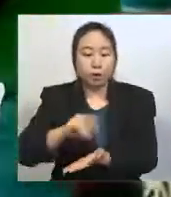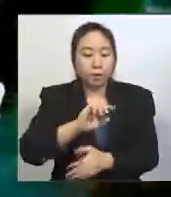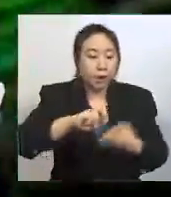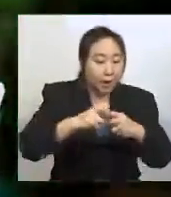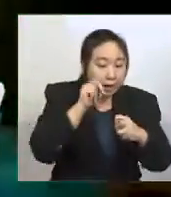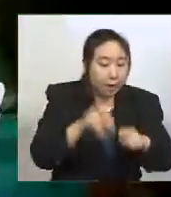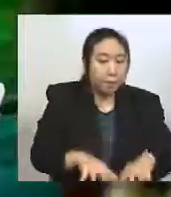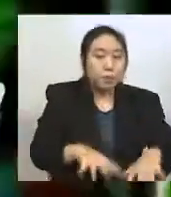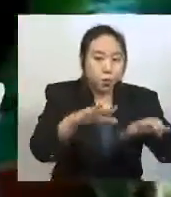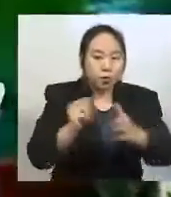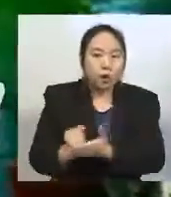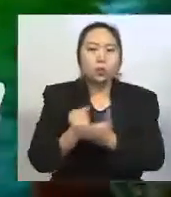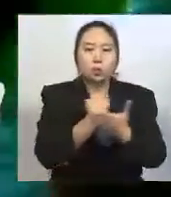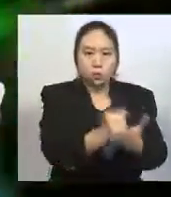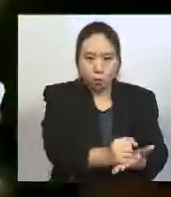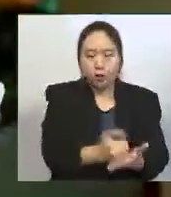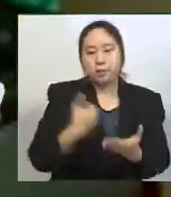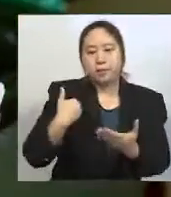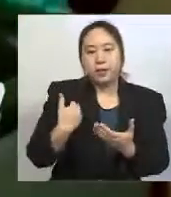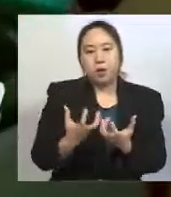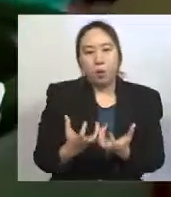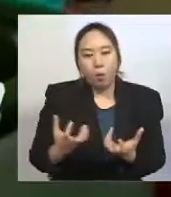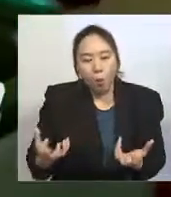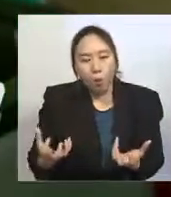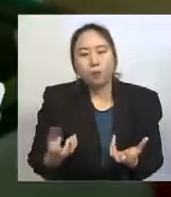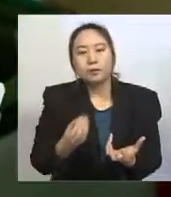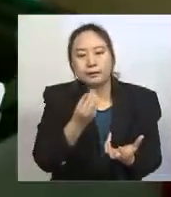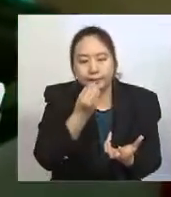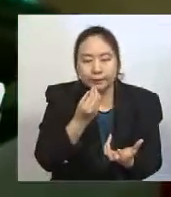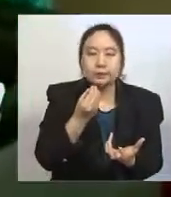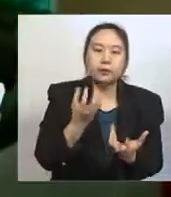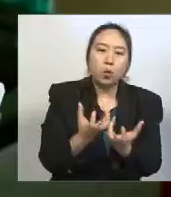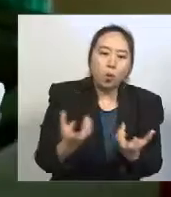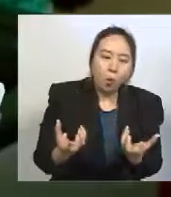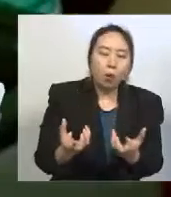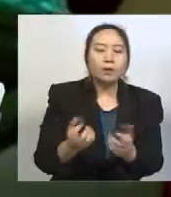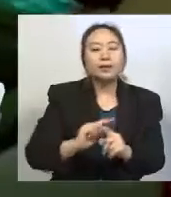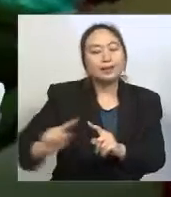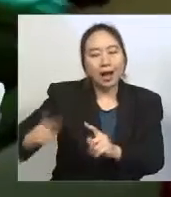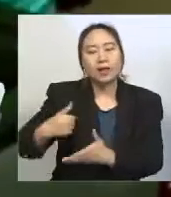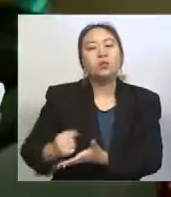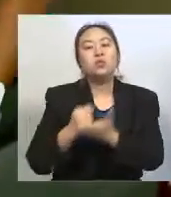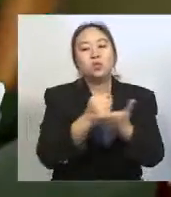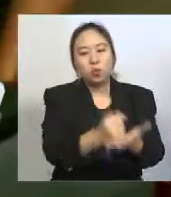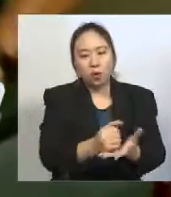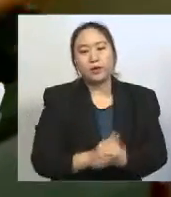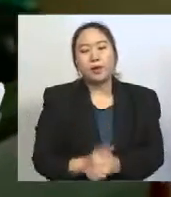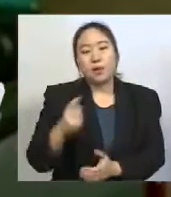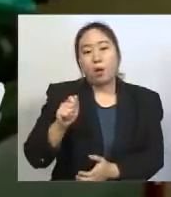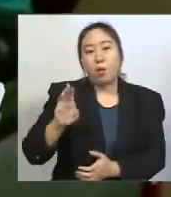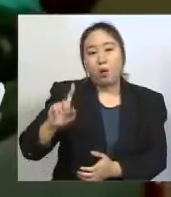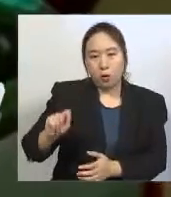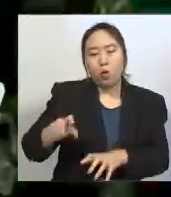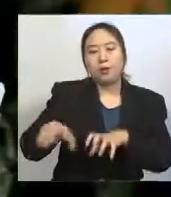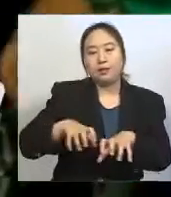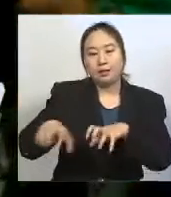ะครับเป็นจุดที่รวบรวมนะครับของใช้ในการช่วยเหลือนะครับทั้งทางอบต.เองก็ได้จัด